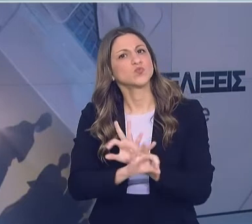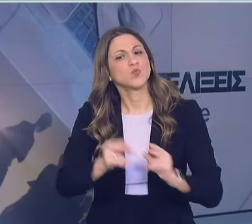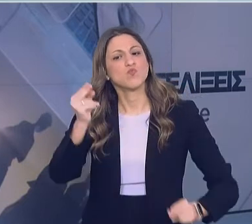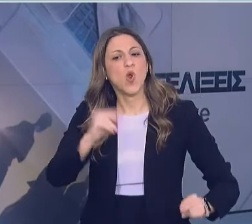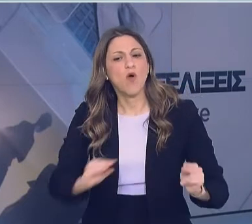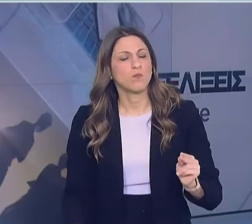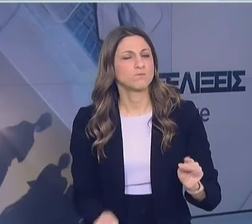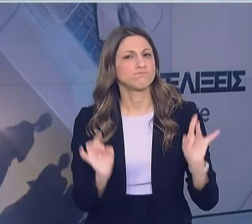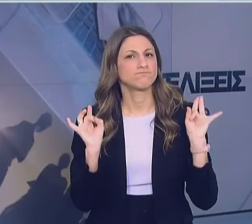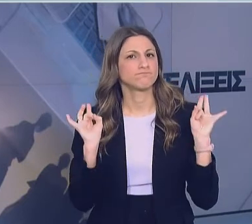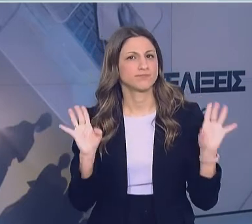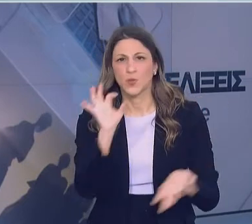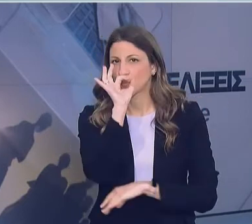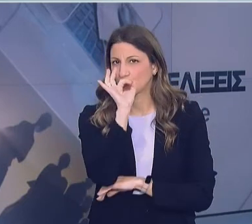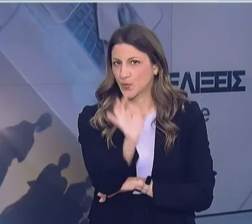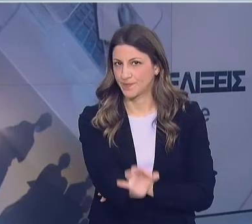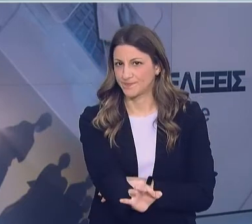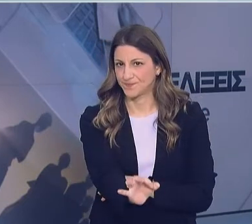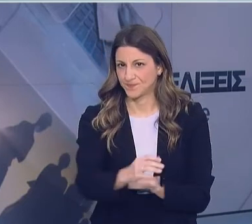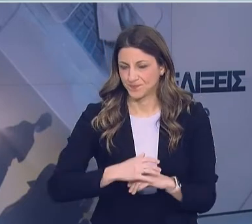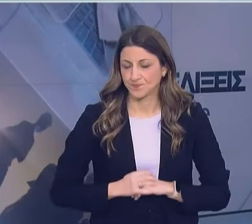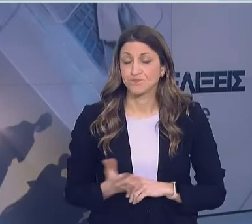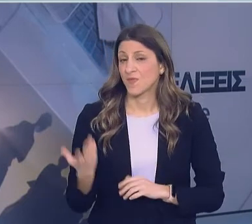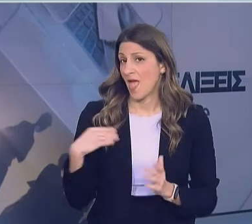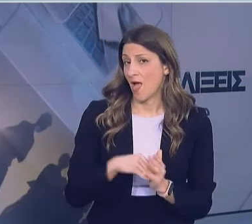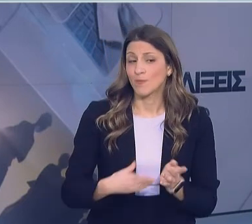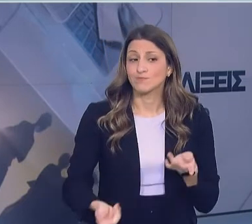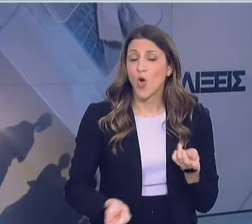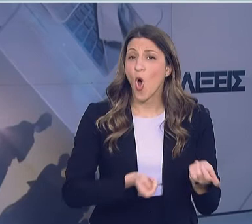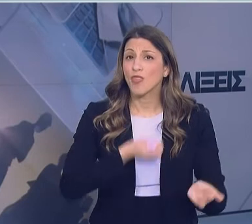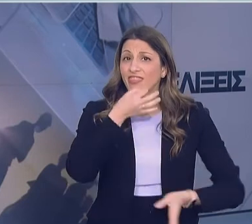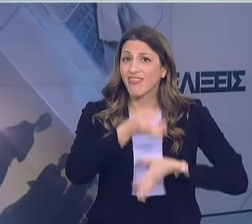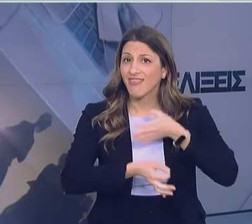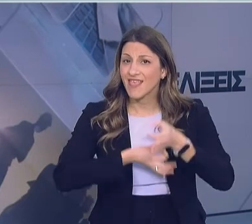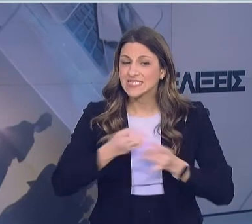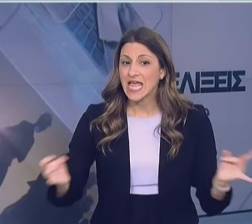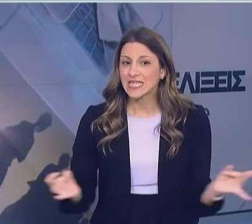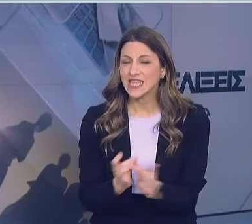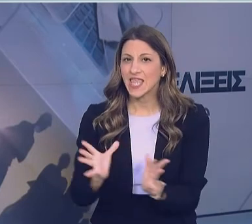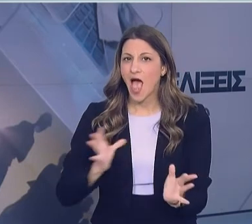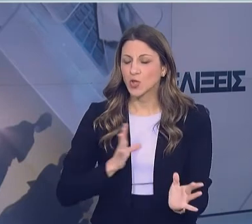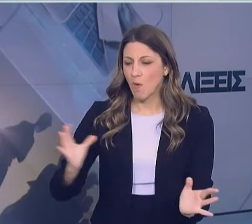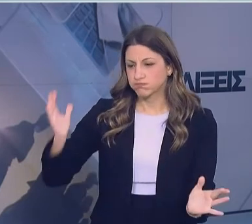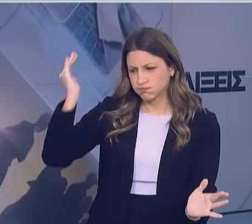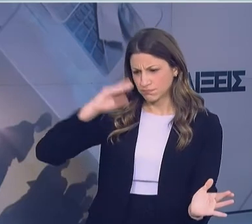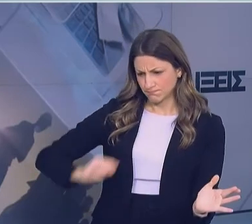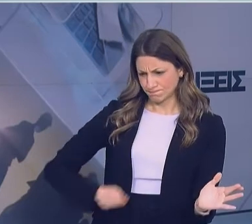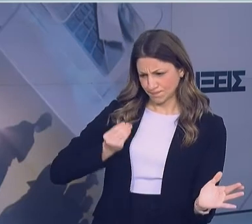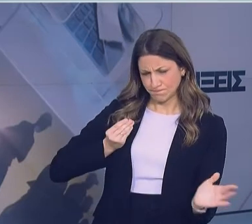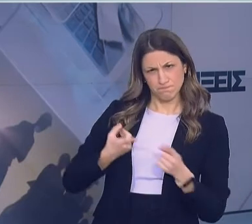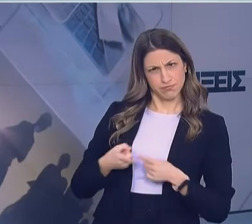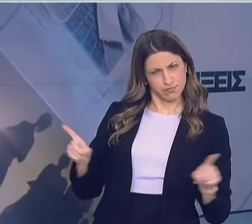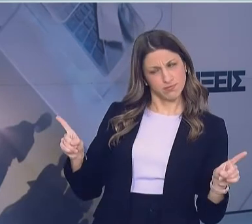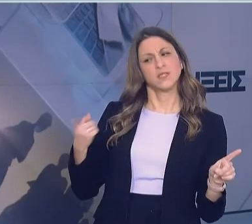προβλήματα. Παράλληλα, εδόθησαν οδηγίες για διαχείριση υπόπτου ή πιθανού περιστατικού της νέας